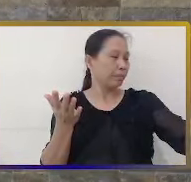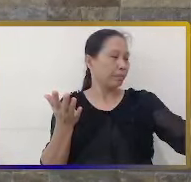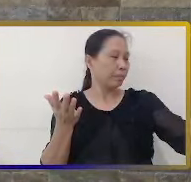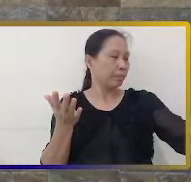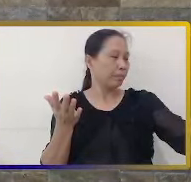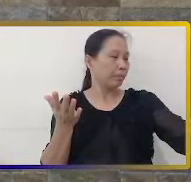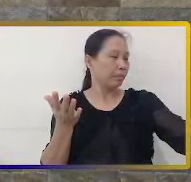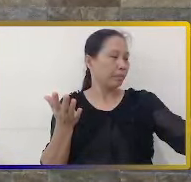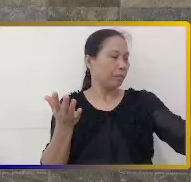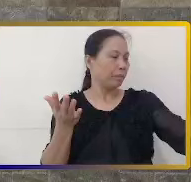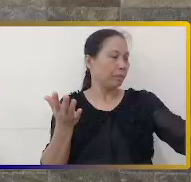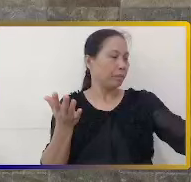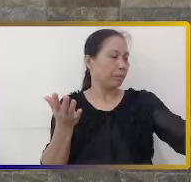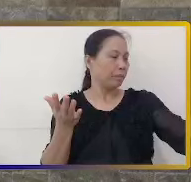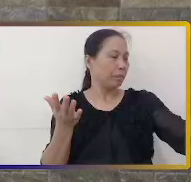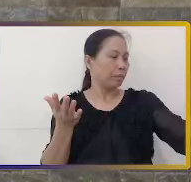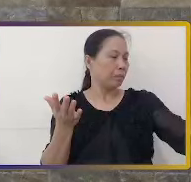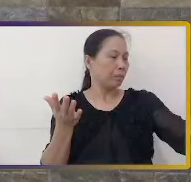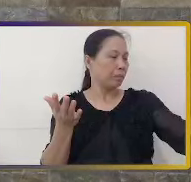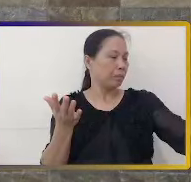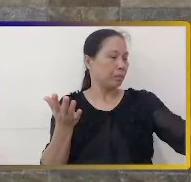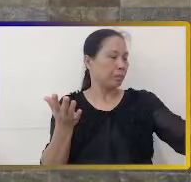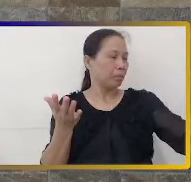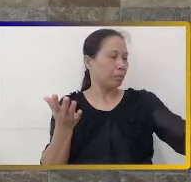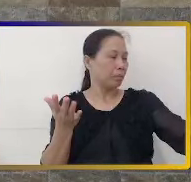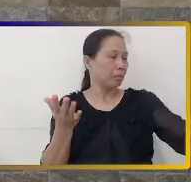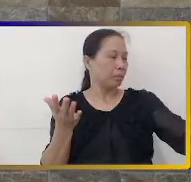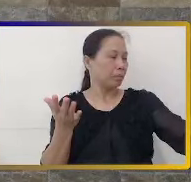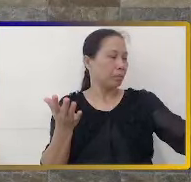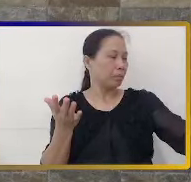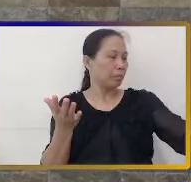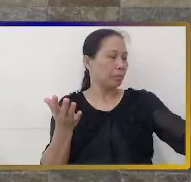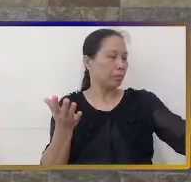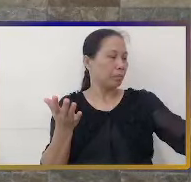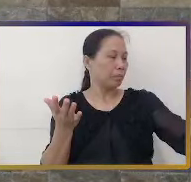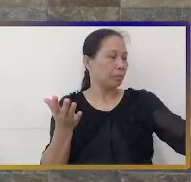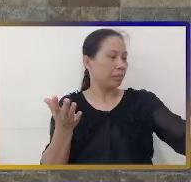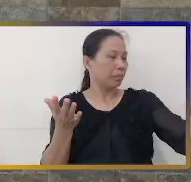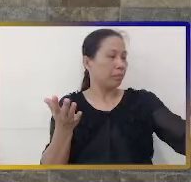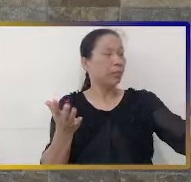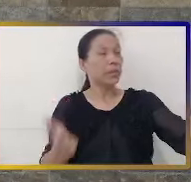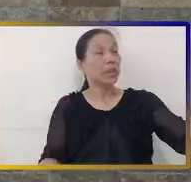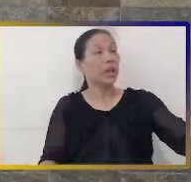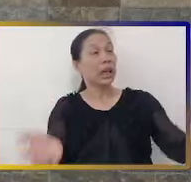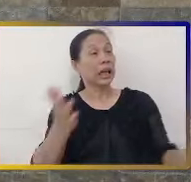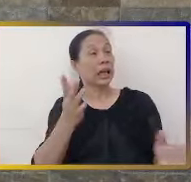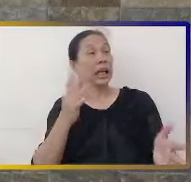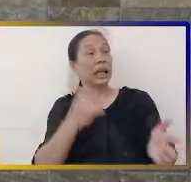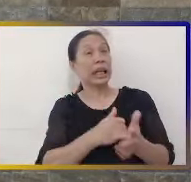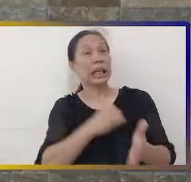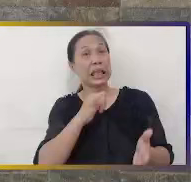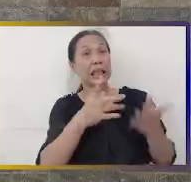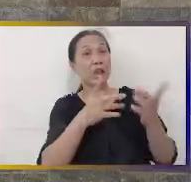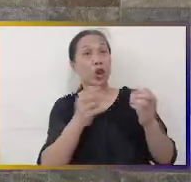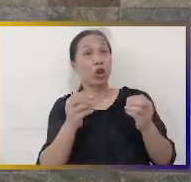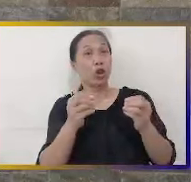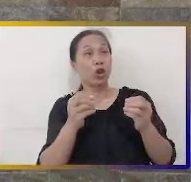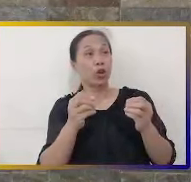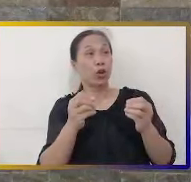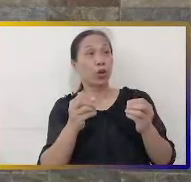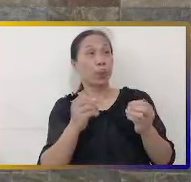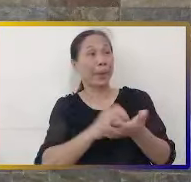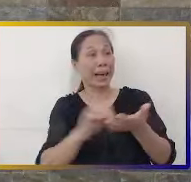ito maging noong araw pa okay na Hindi po binago ni Paul